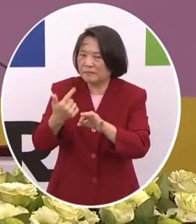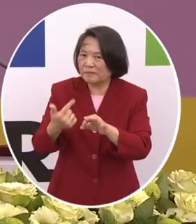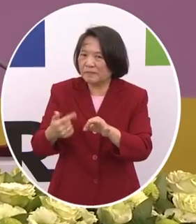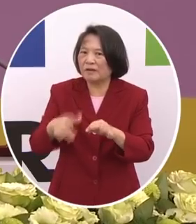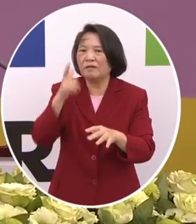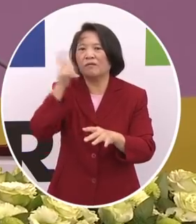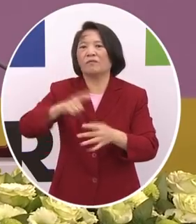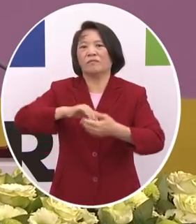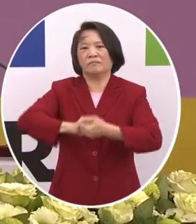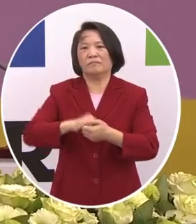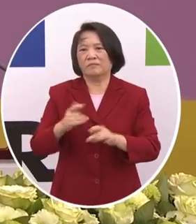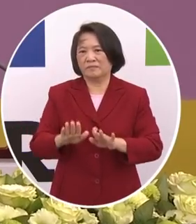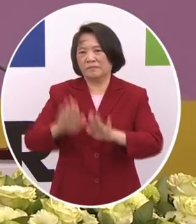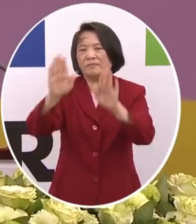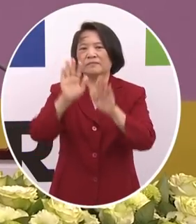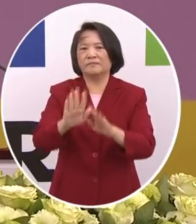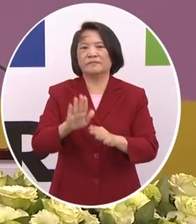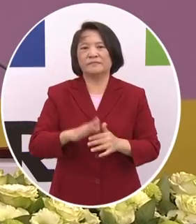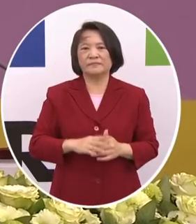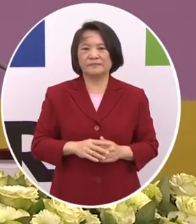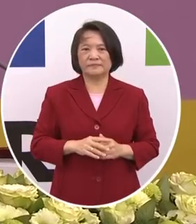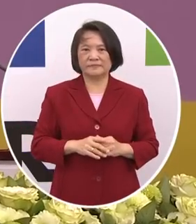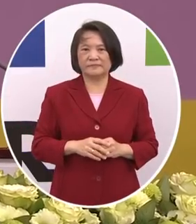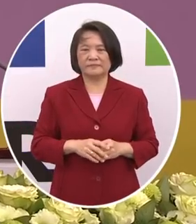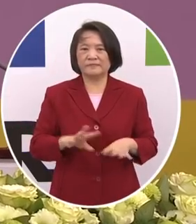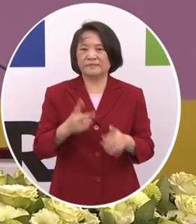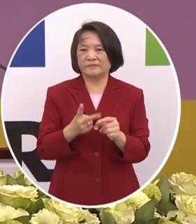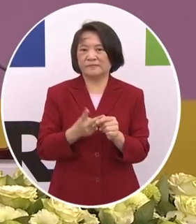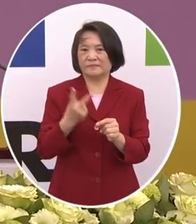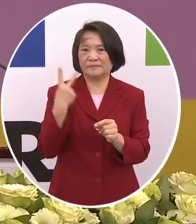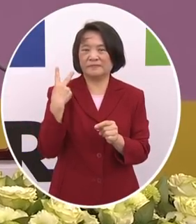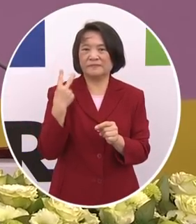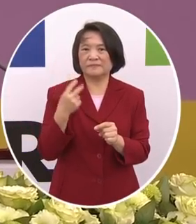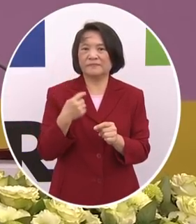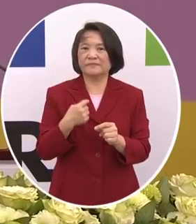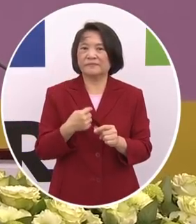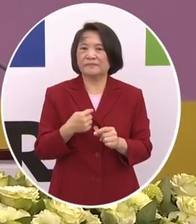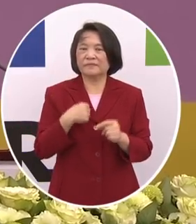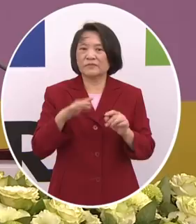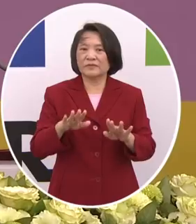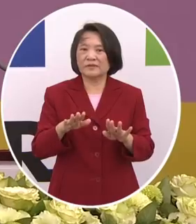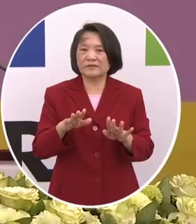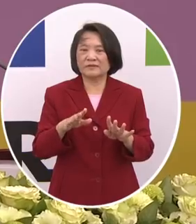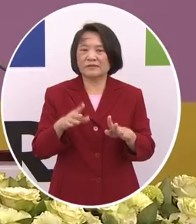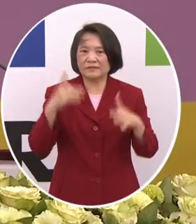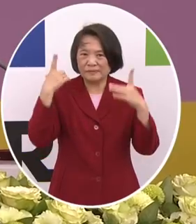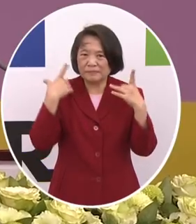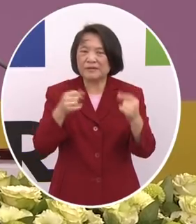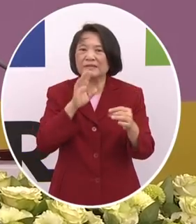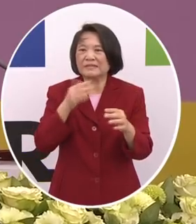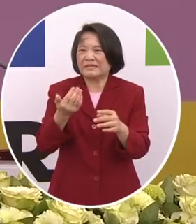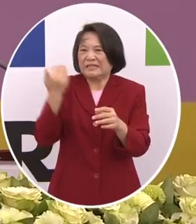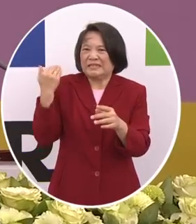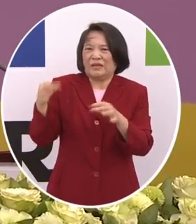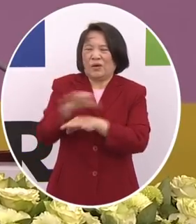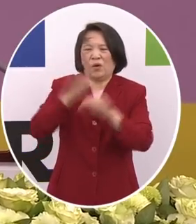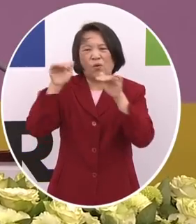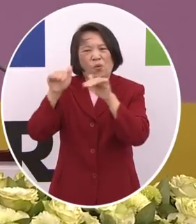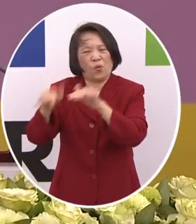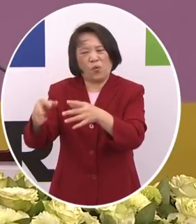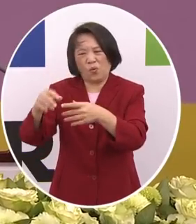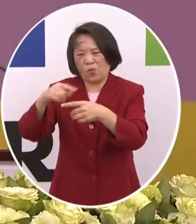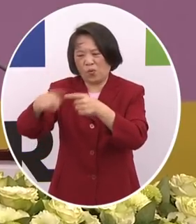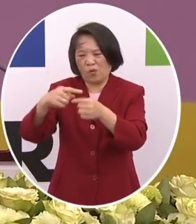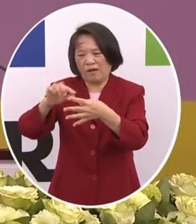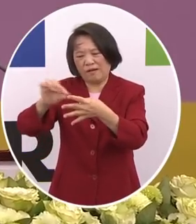稳健的成长。两年前，我们走出了连续三季的衰退，今